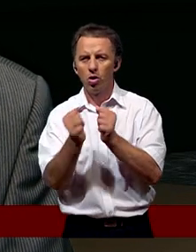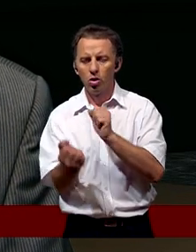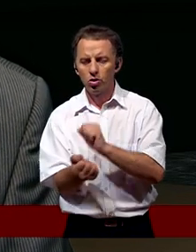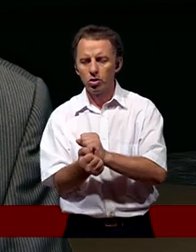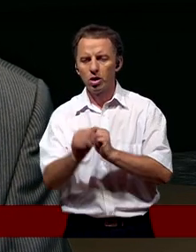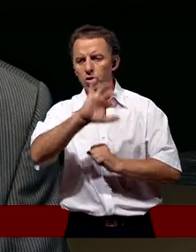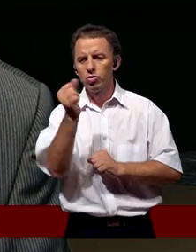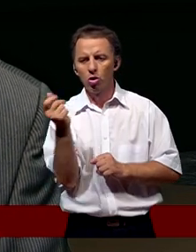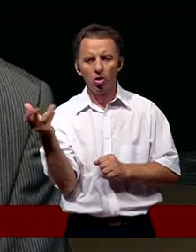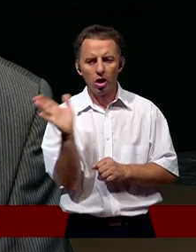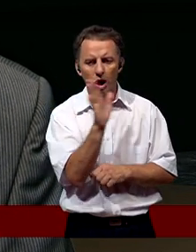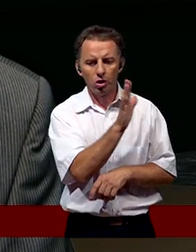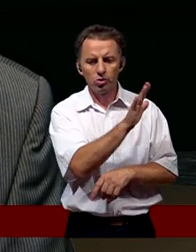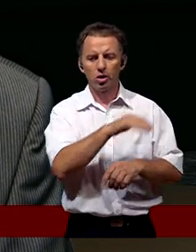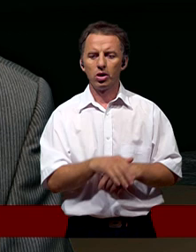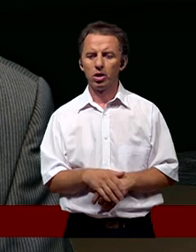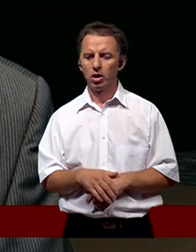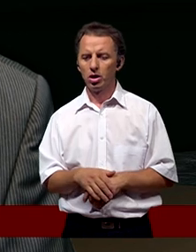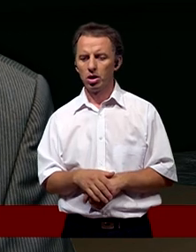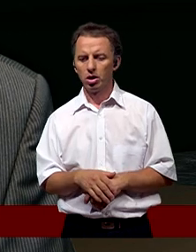Chociaż Jonasz